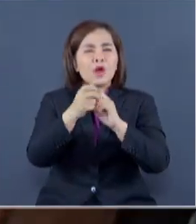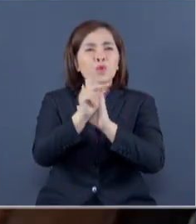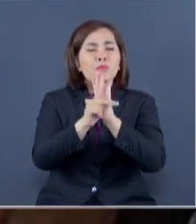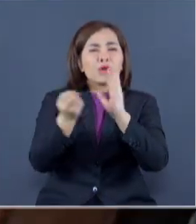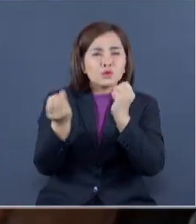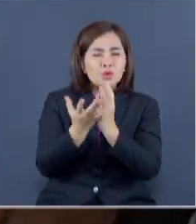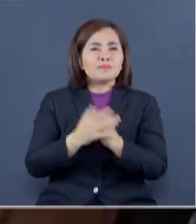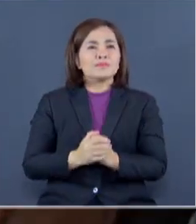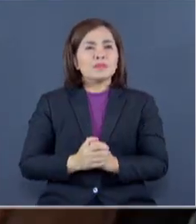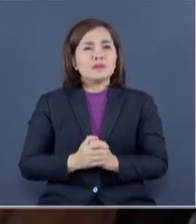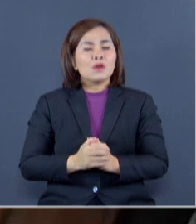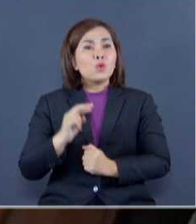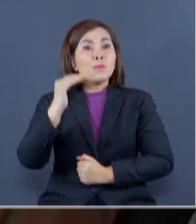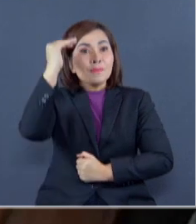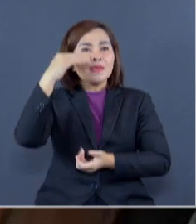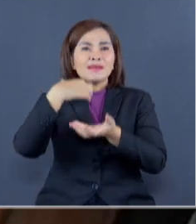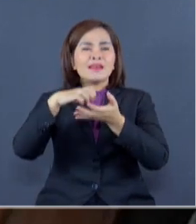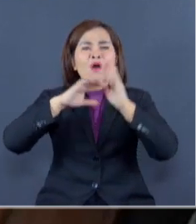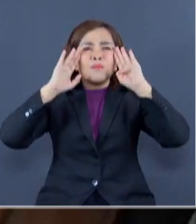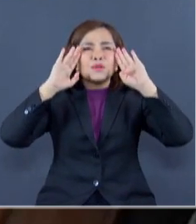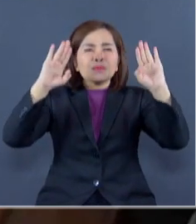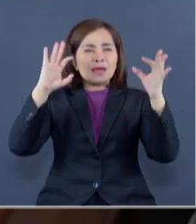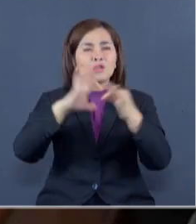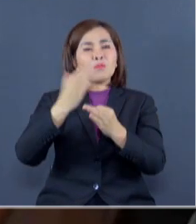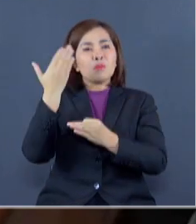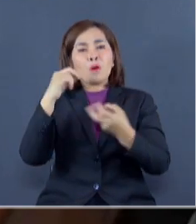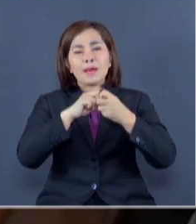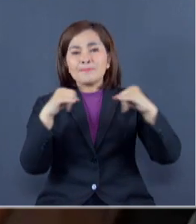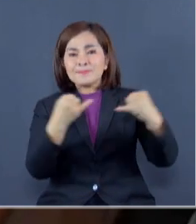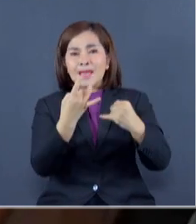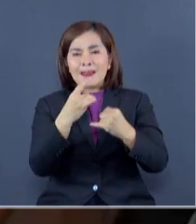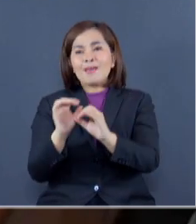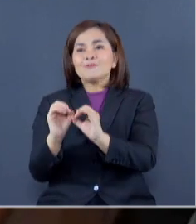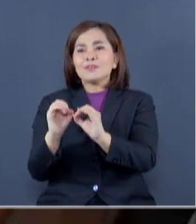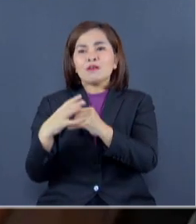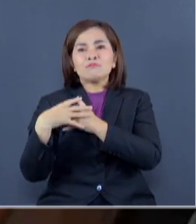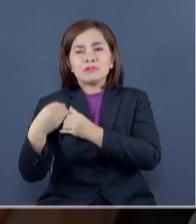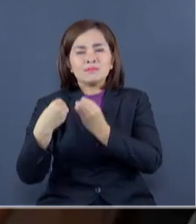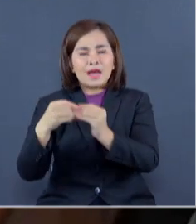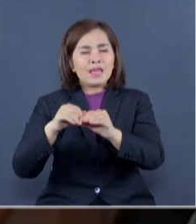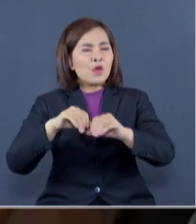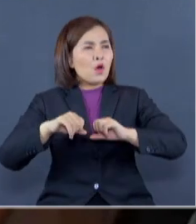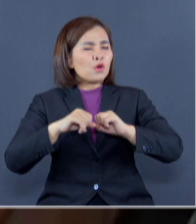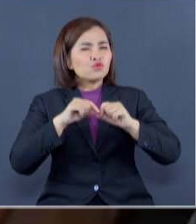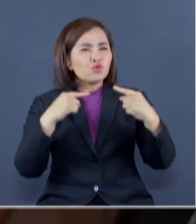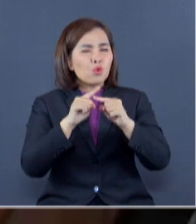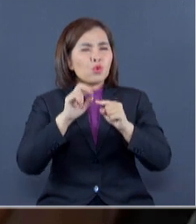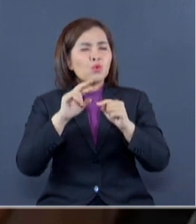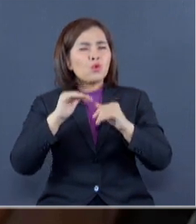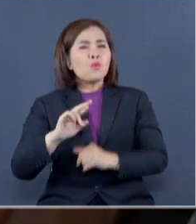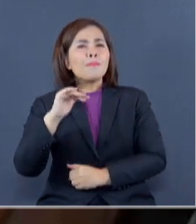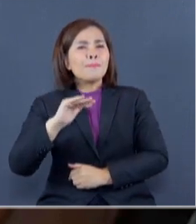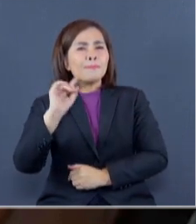เนี่ยเล่าวีรกรรมไล่ตีกันปลูกฝังแนวคิดที่ผิดคือยังมีค่านิยมแบบนี้อยู่เนี่ยนะฮะและรวมทั้งปัญหาระหว่างสถ